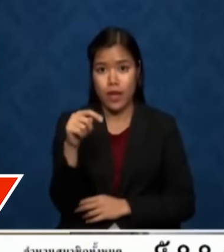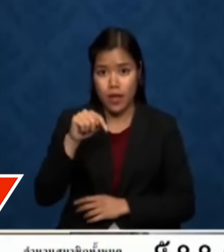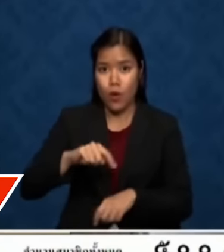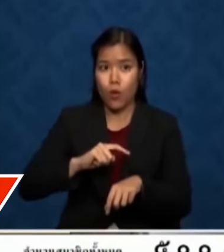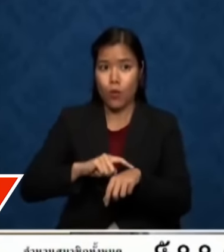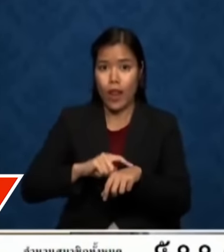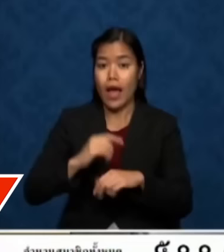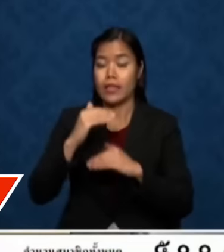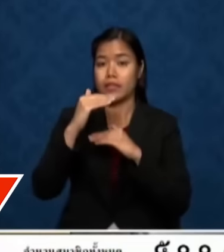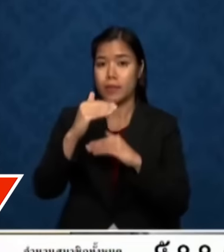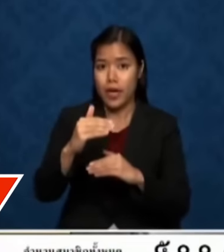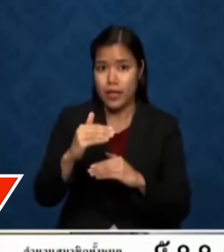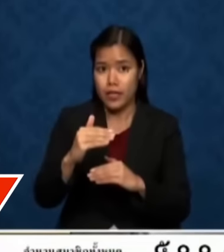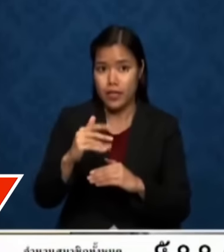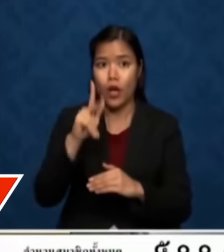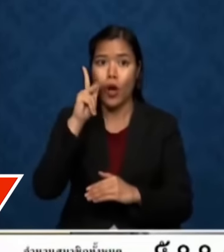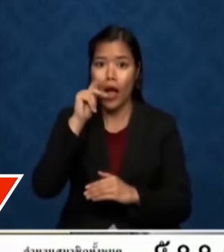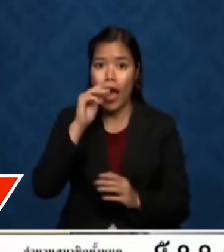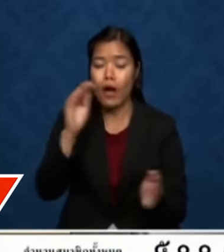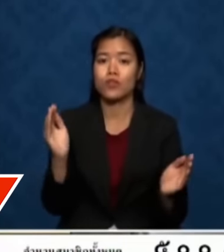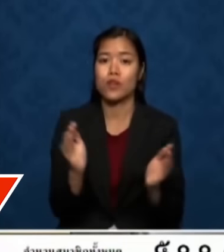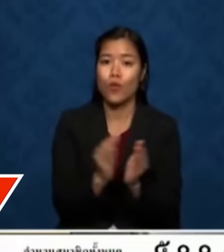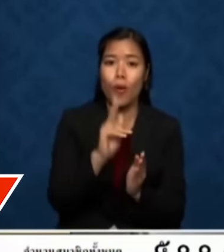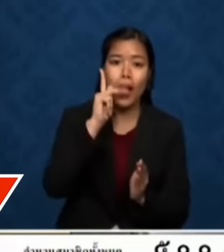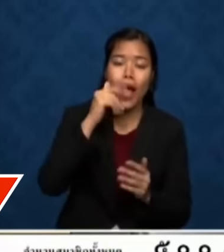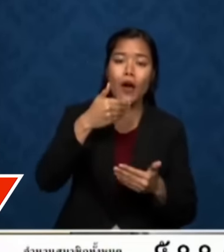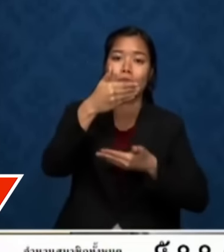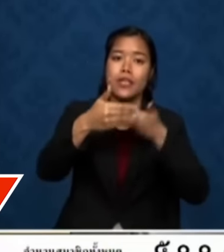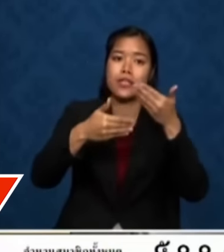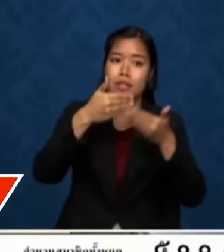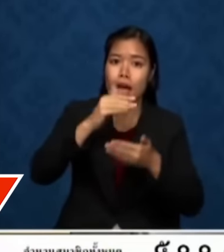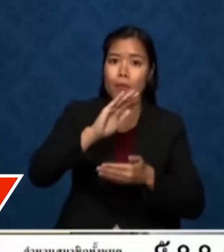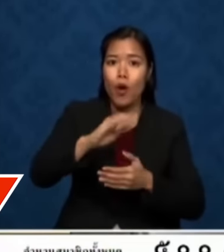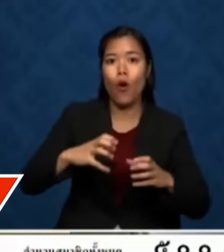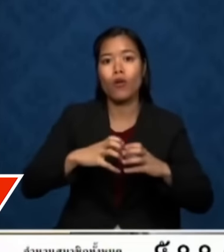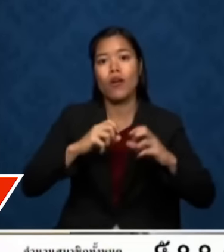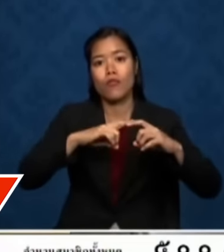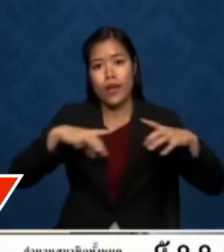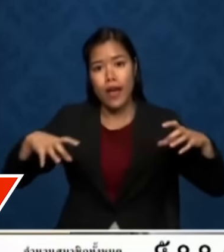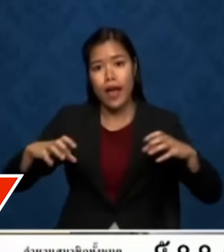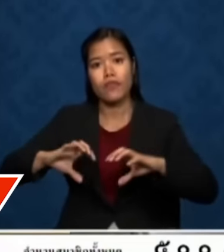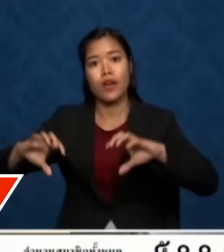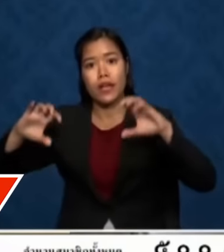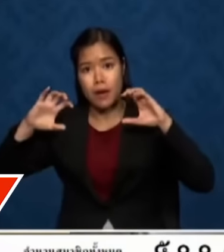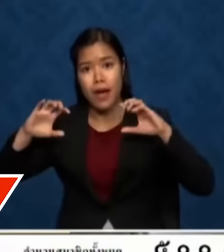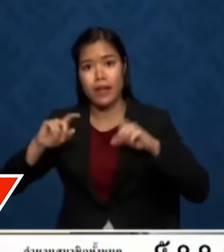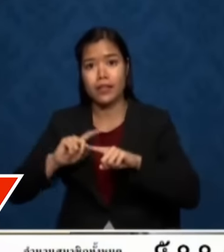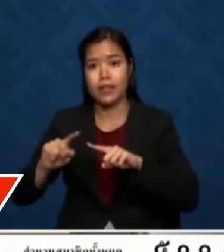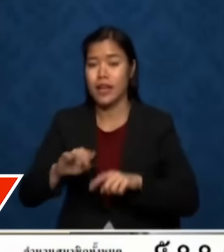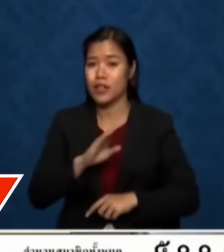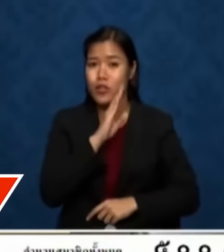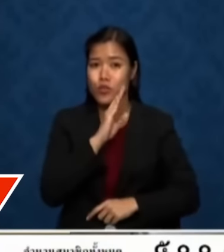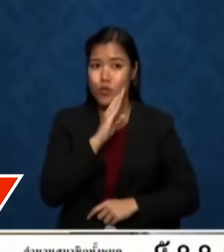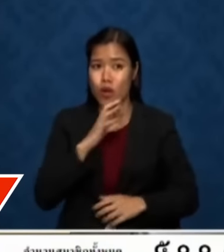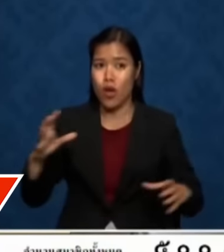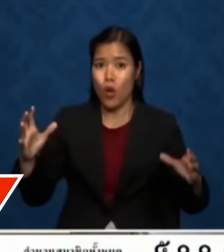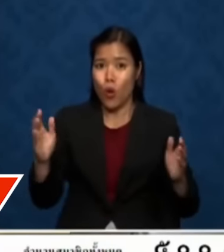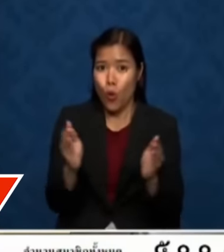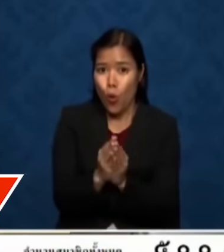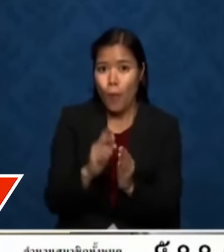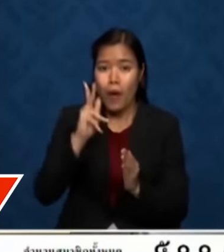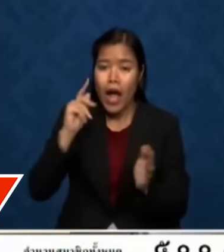ขาก็จะมีการรวมข่าวหนึ่งข่าวเนี่ยก็จะมีกิจกรรมของฝ่ายค้านและรัฐบาลเมื่อไหร่ก็ตามที่มีการรวมข่าวแ